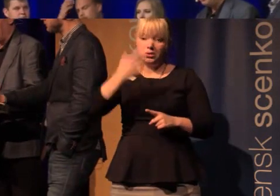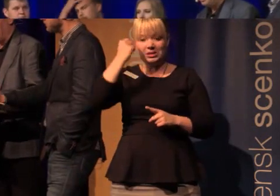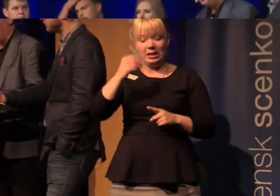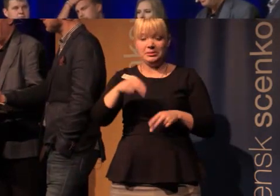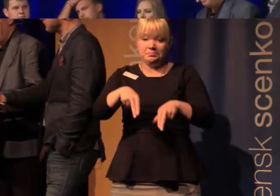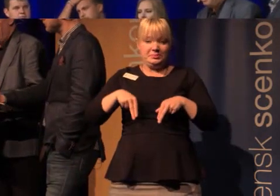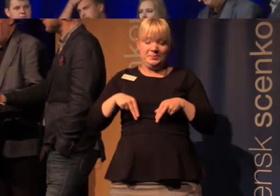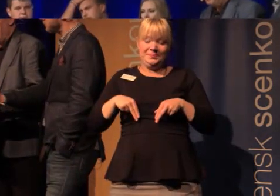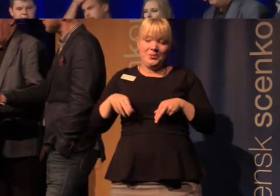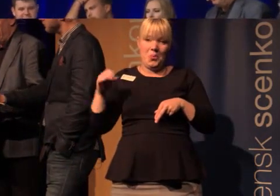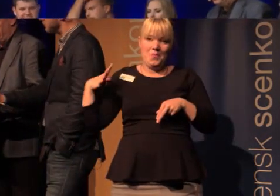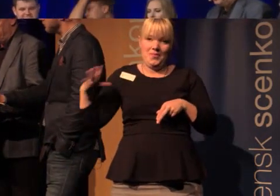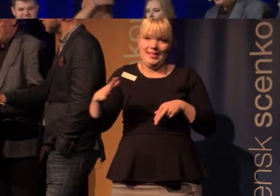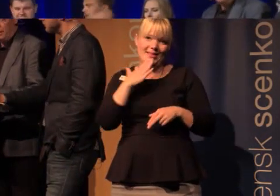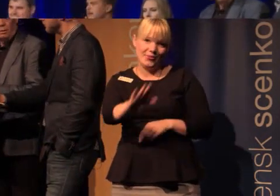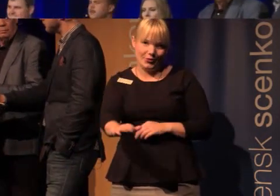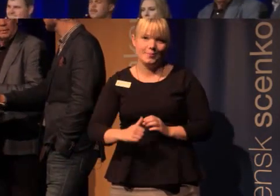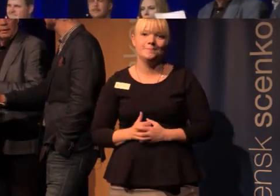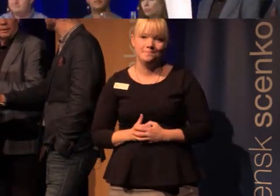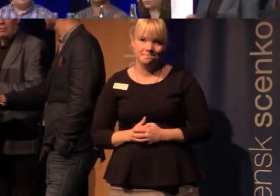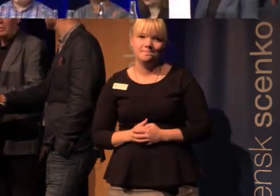från att svara.